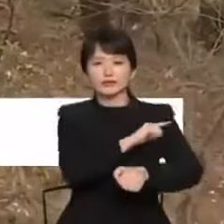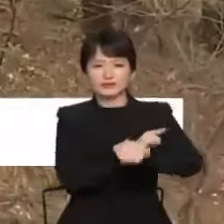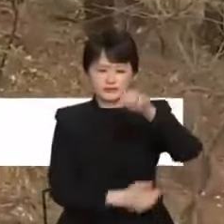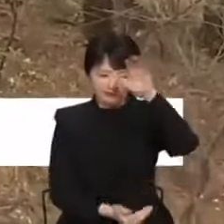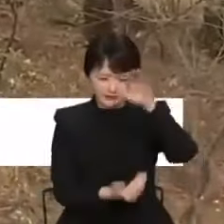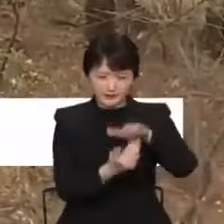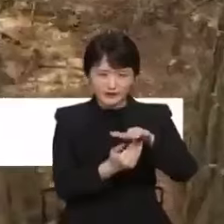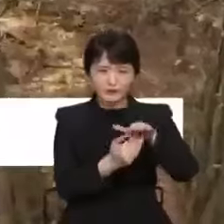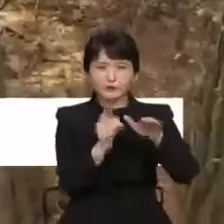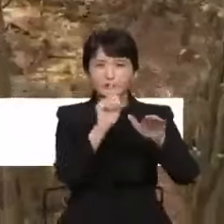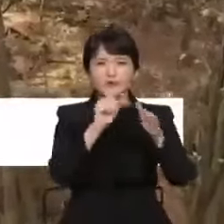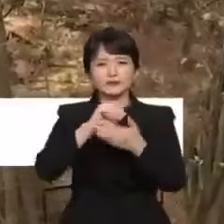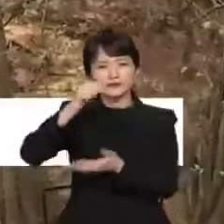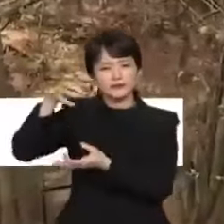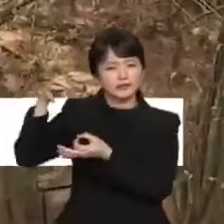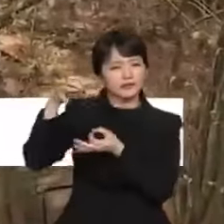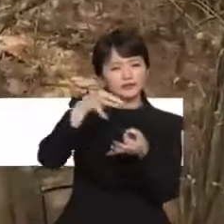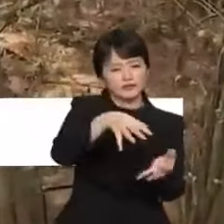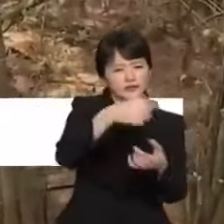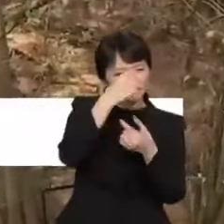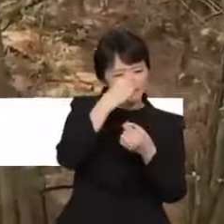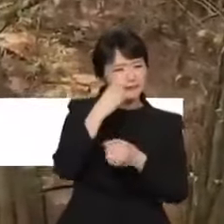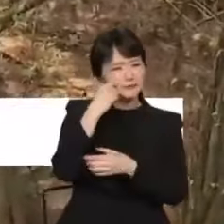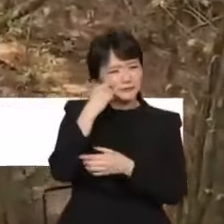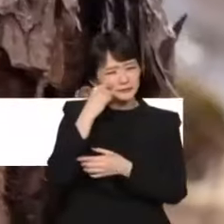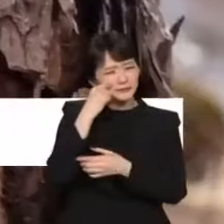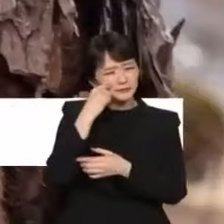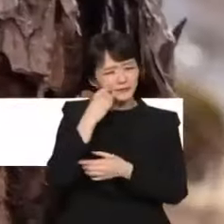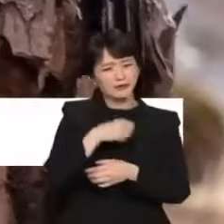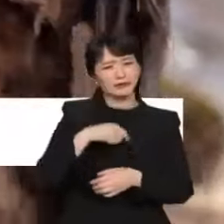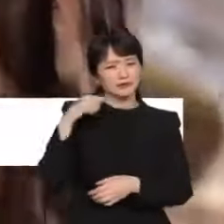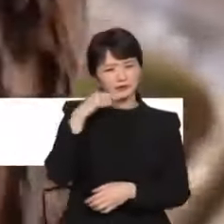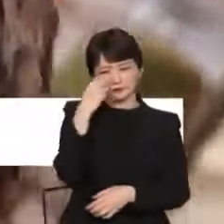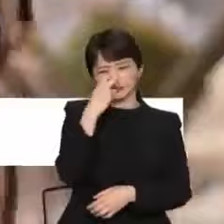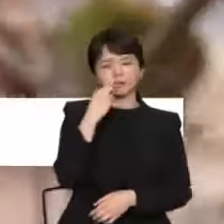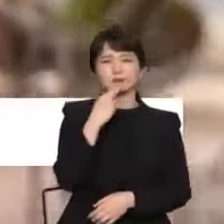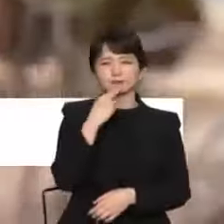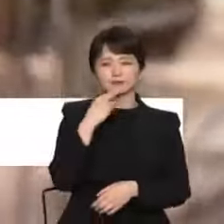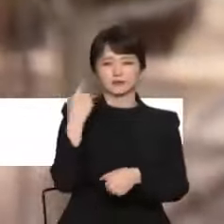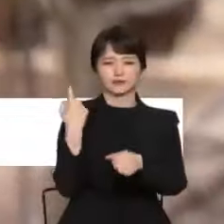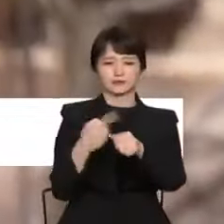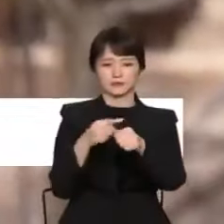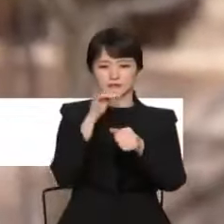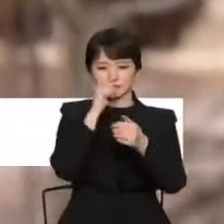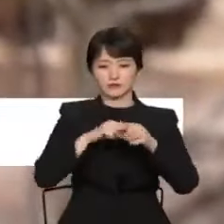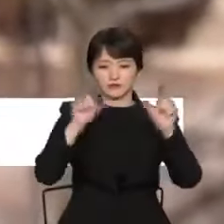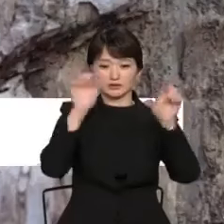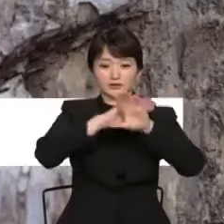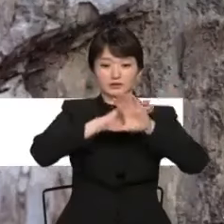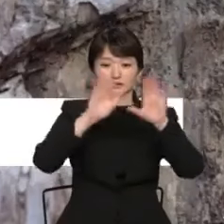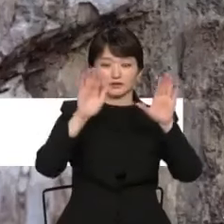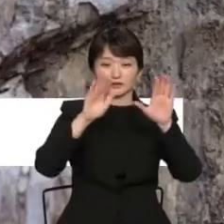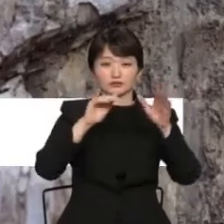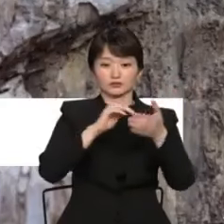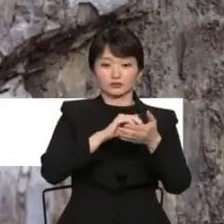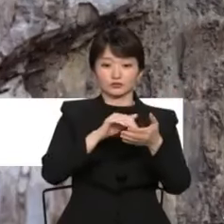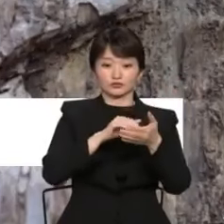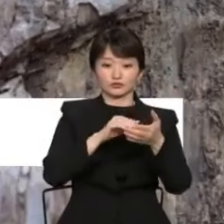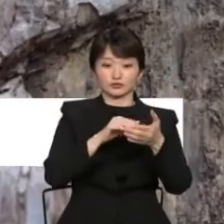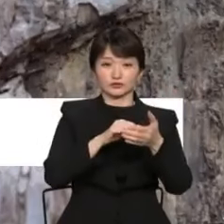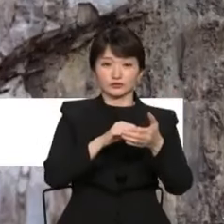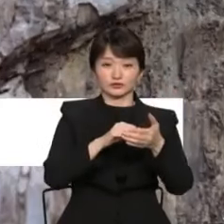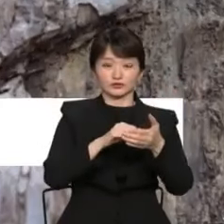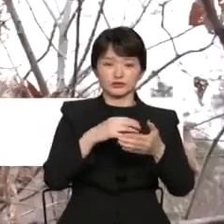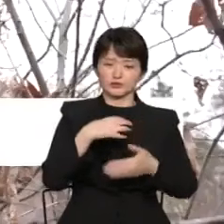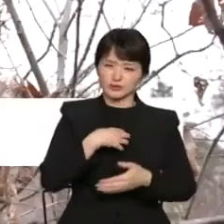줄면서 방제에 소홀했기 때문이라는 지적이 많습니다. 기후 변화로 재선충의 활동 기간이 늘어났지만 대비책이